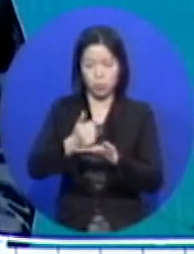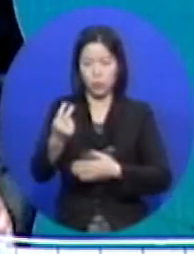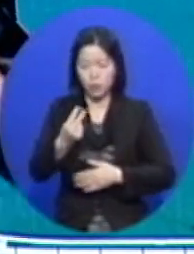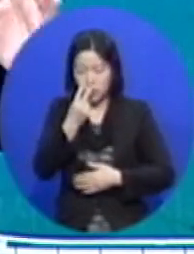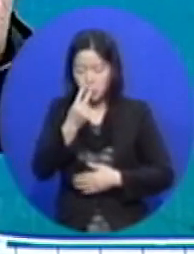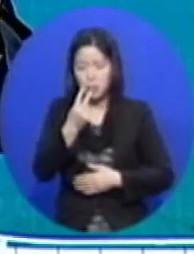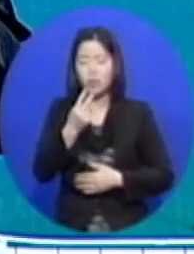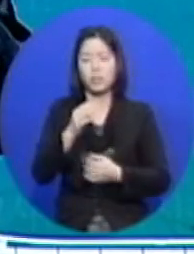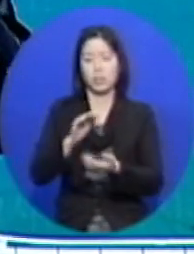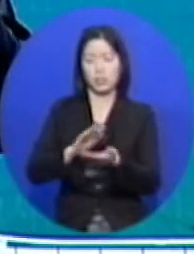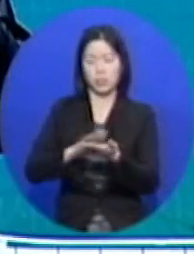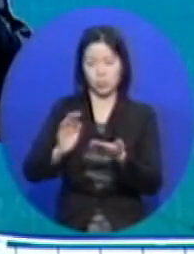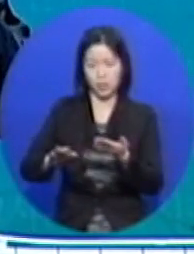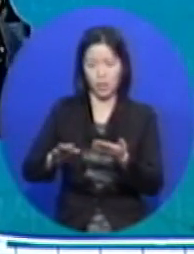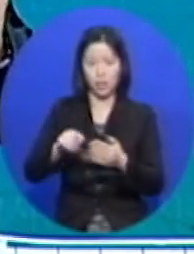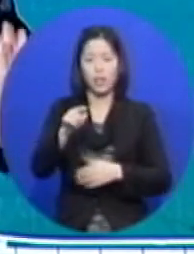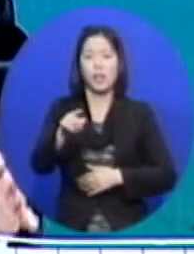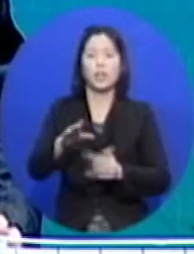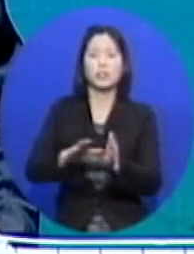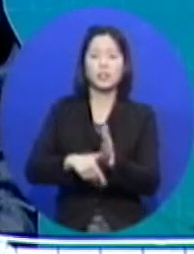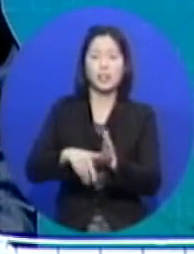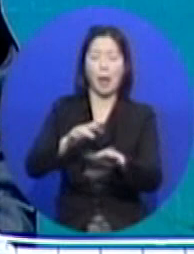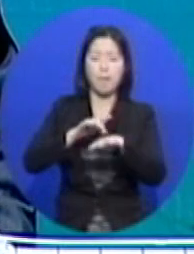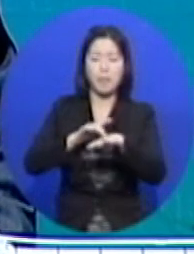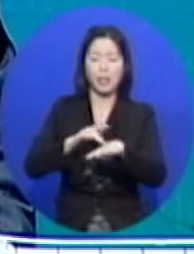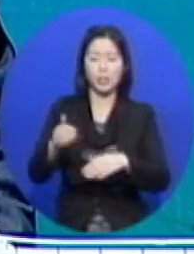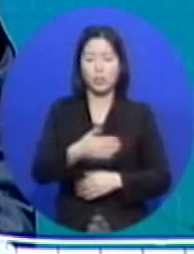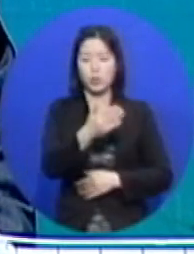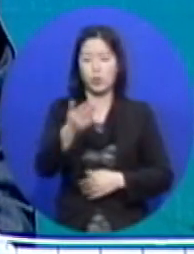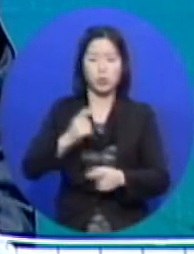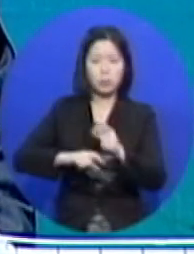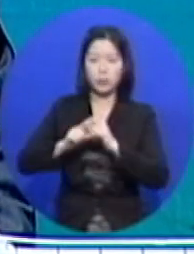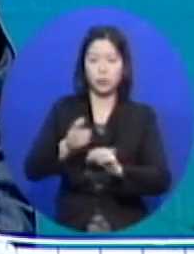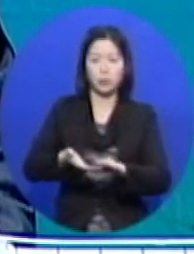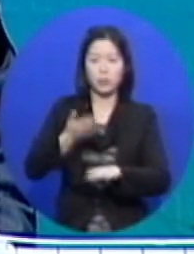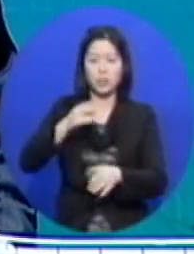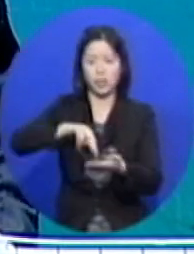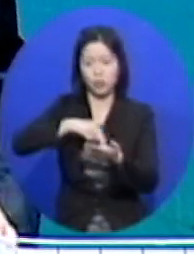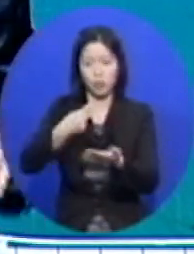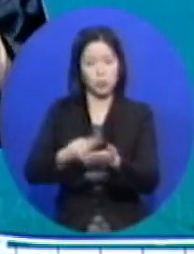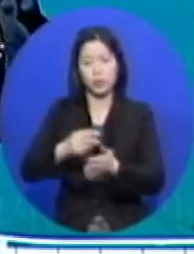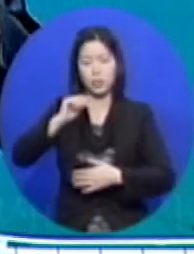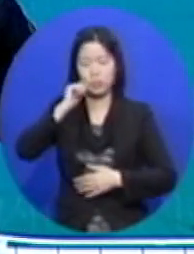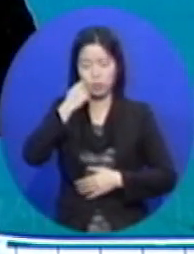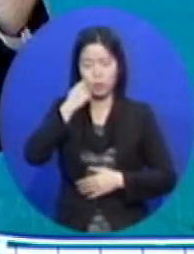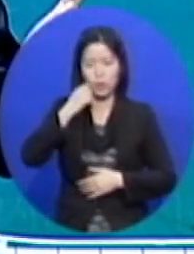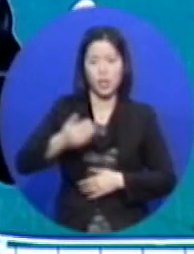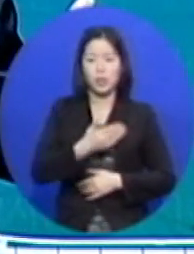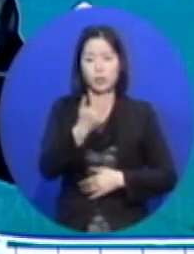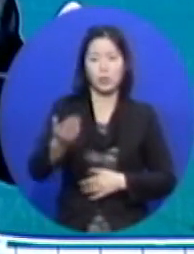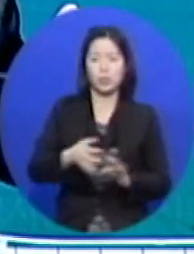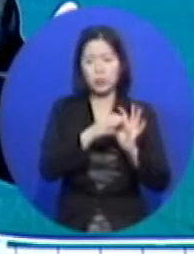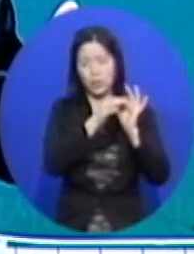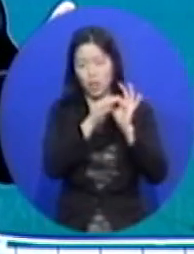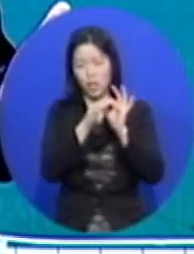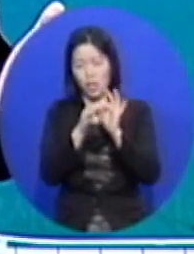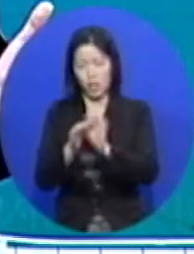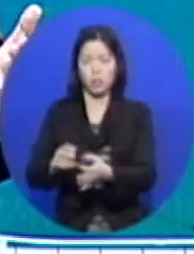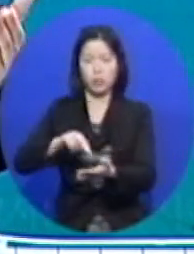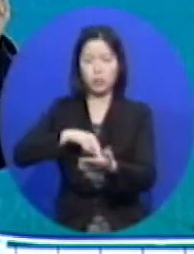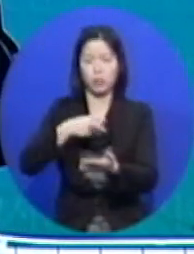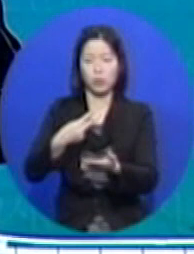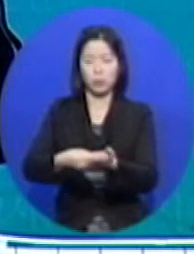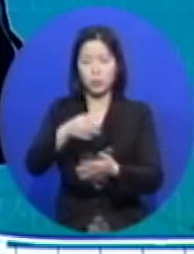그때의 마귀는 어떻게 더 이상 여러분을 넘어 드릴수가 없어요 여러분이 계속 넘어지고 있다면